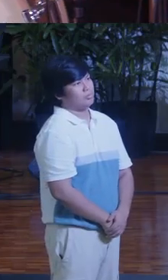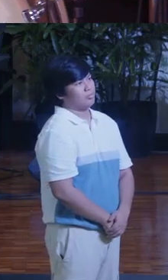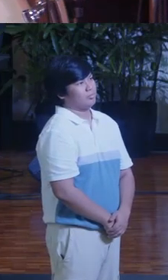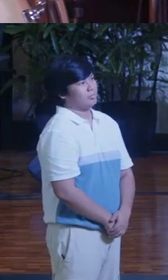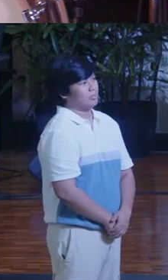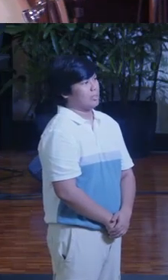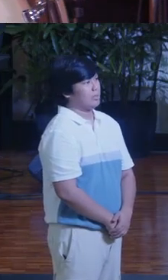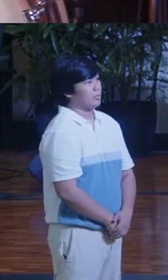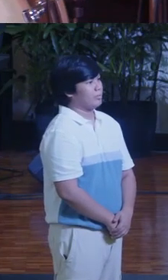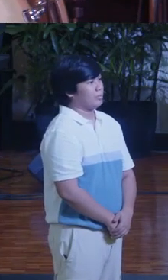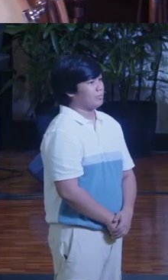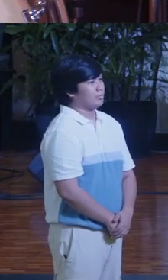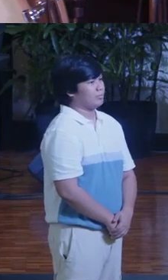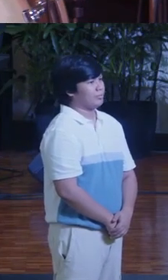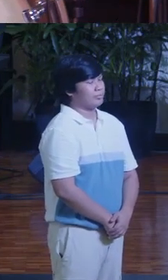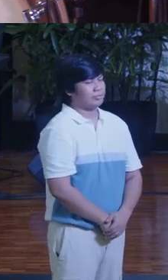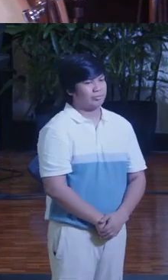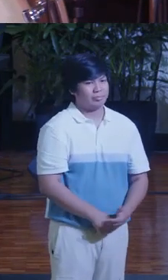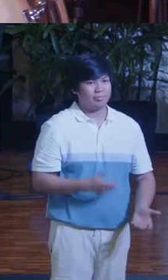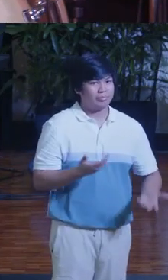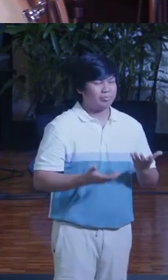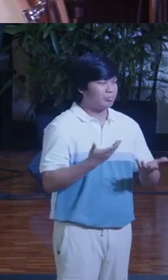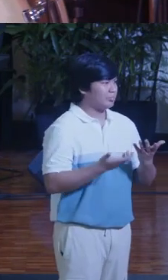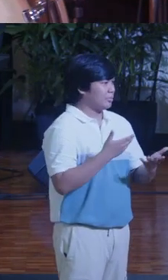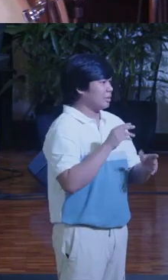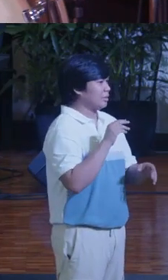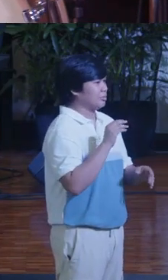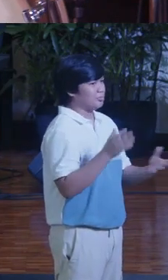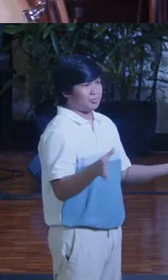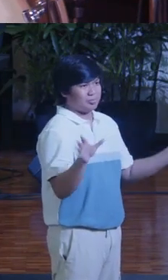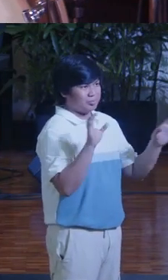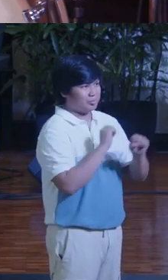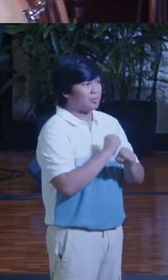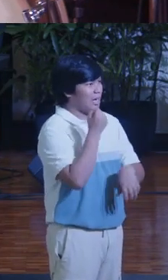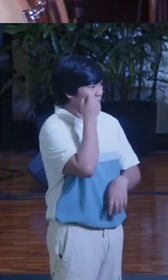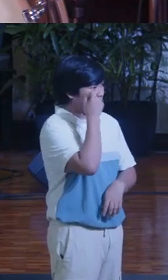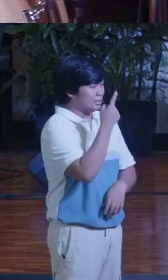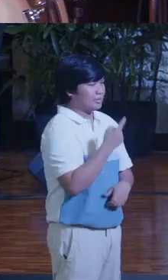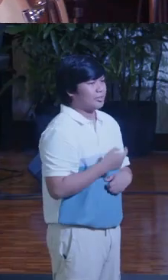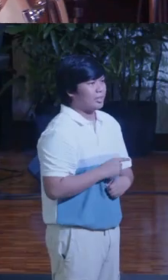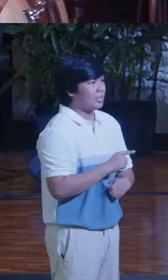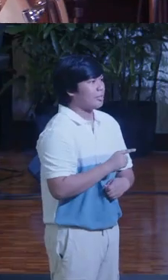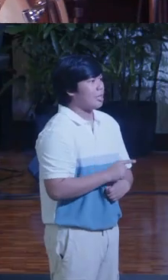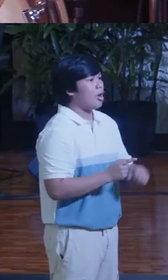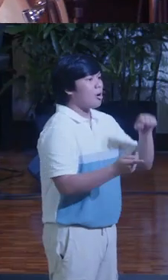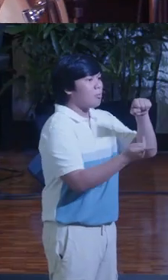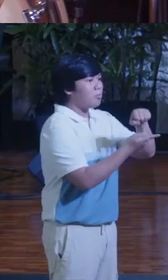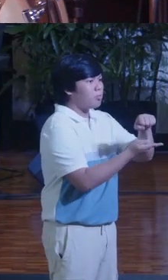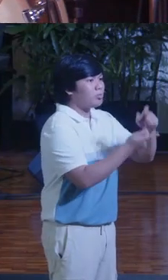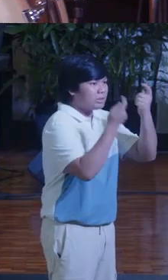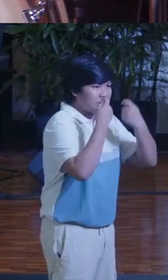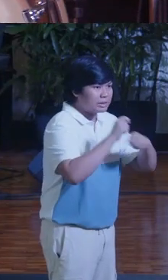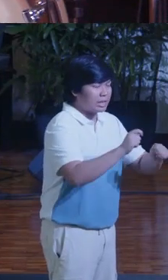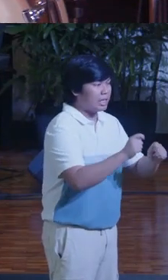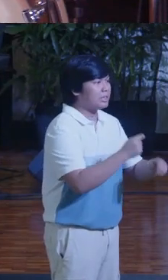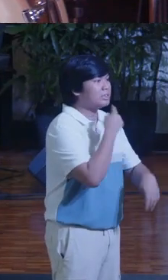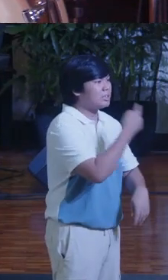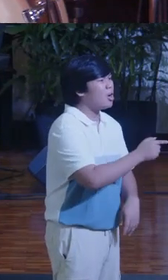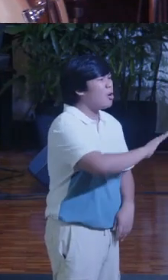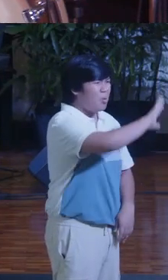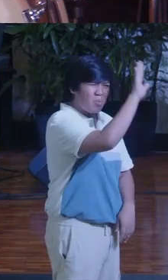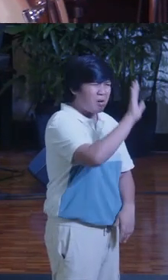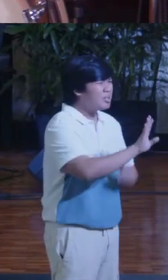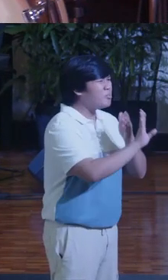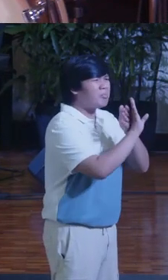Siguro dapat doon tayo nagtapos eh. It makes sense. Yun ang point ni Paul. Huwag na kayong bumalik